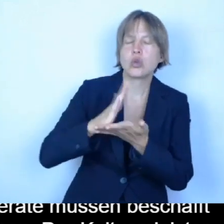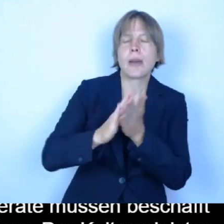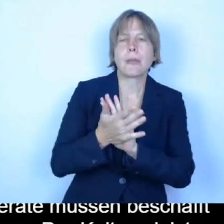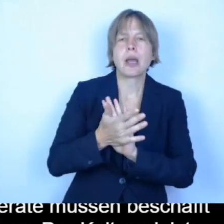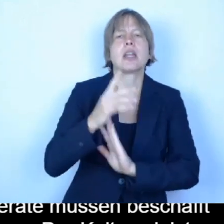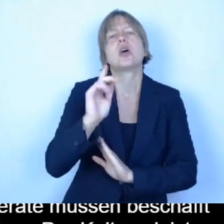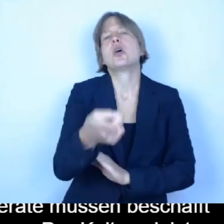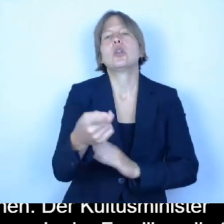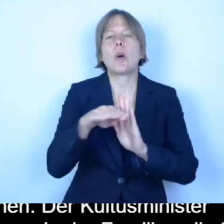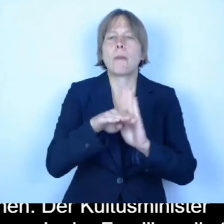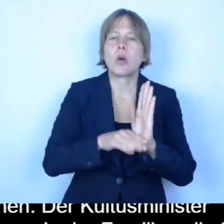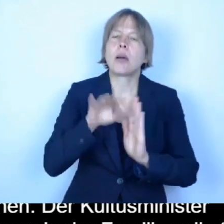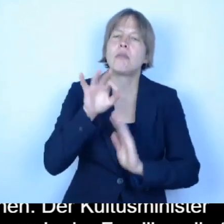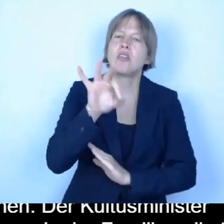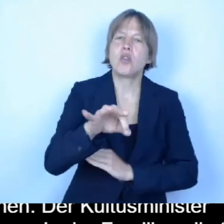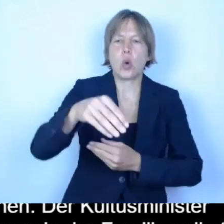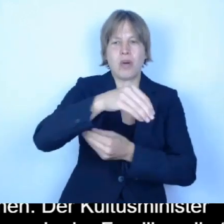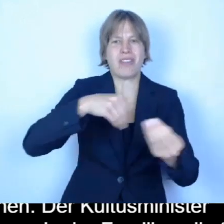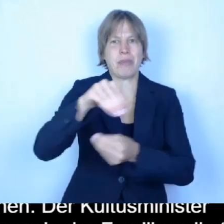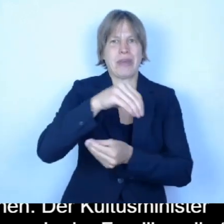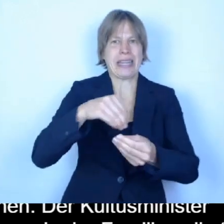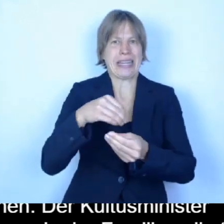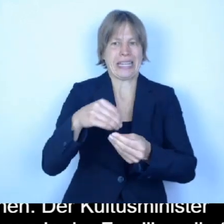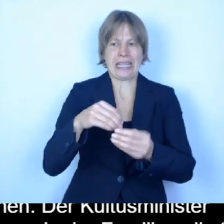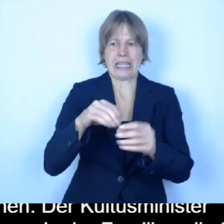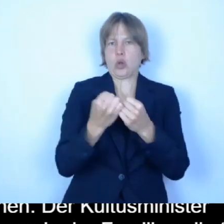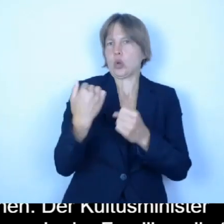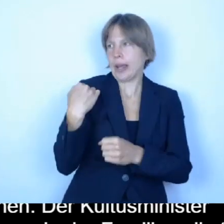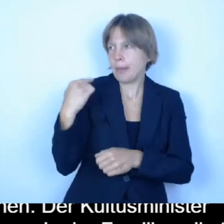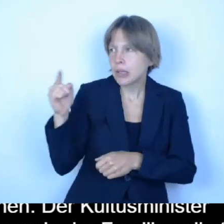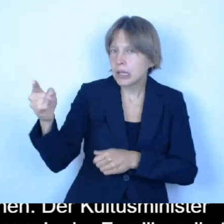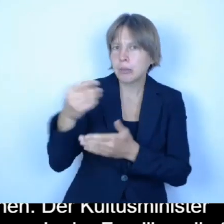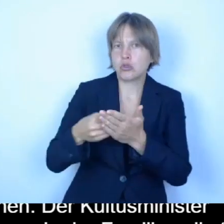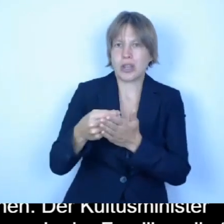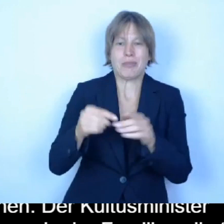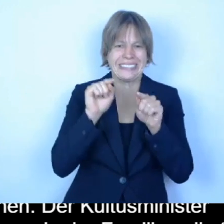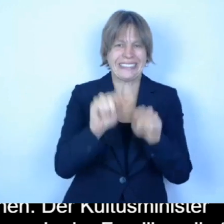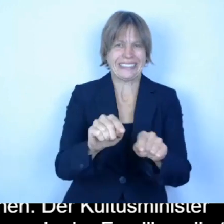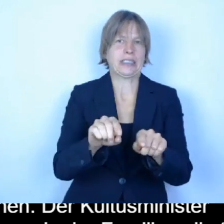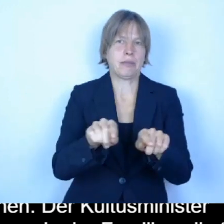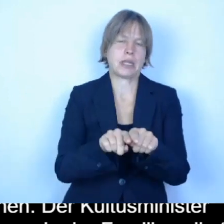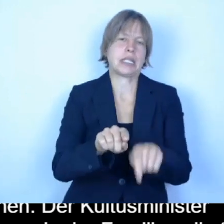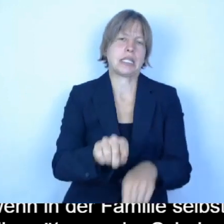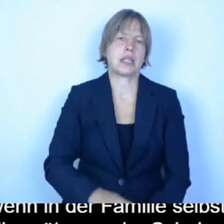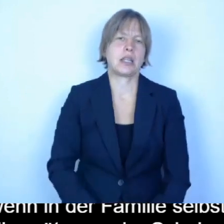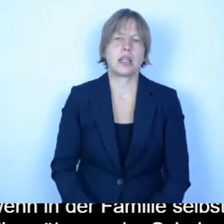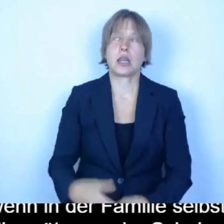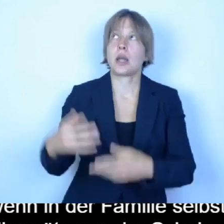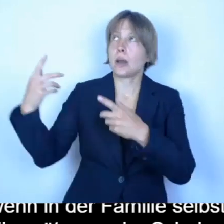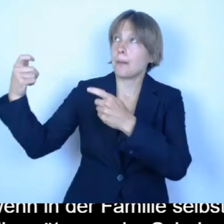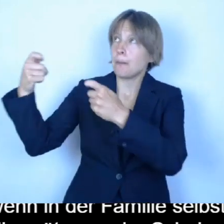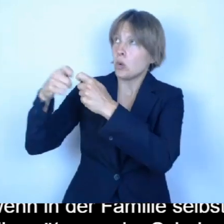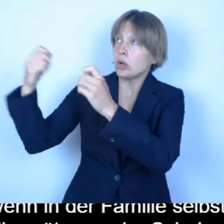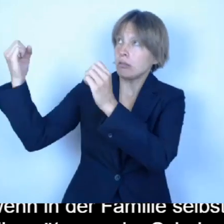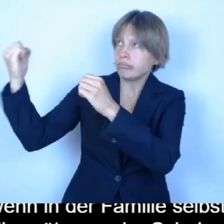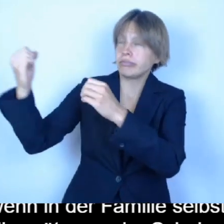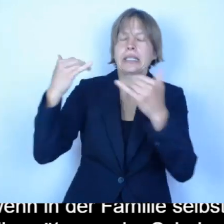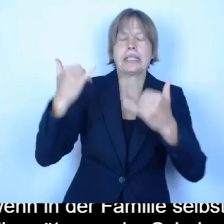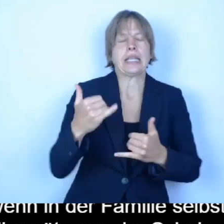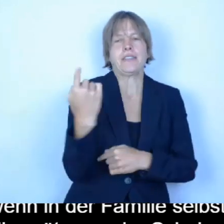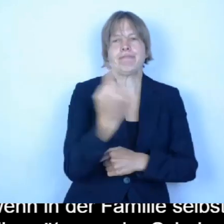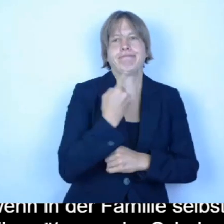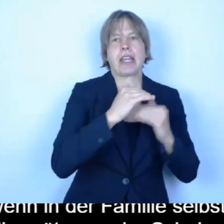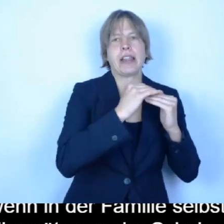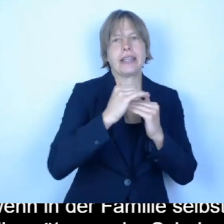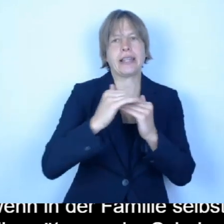jetzt gerade in der Umsetzung vom Bund mit den Ländern, die Eltern, die eben nicht so viele auch eigene Möglichkeiten haben, das zu machen, dass sie sich entsprechende Geräte